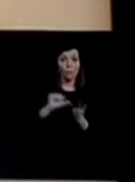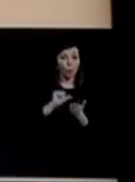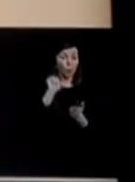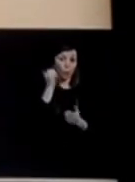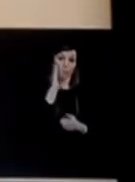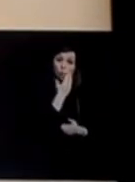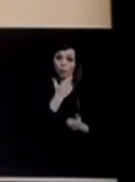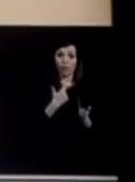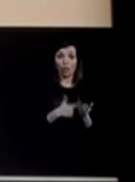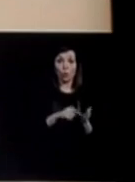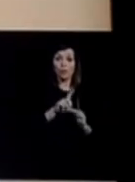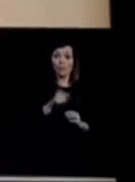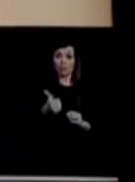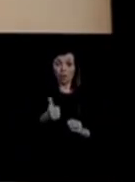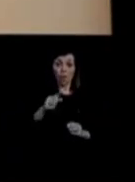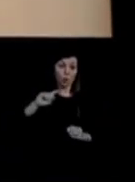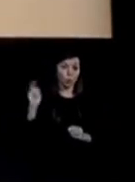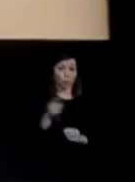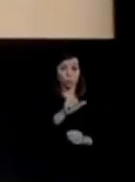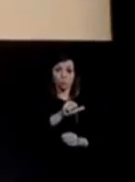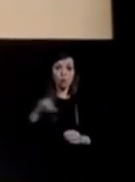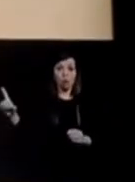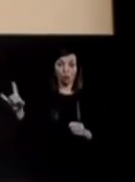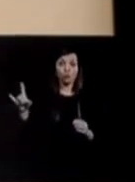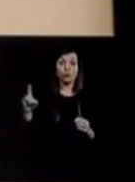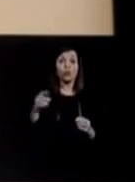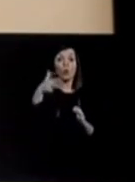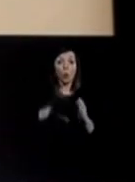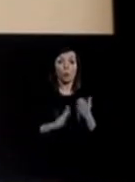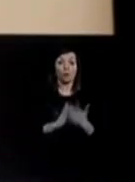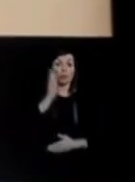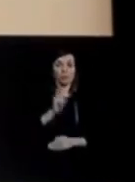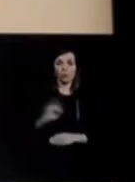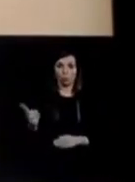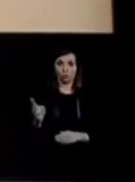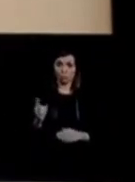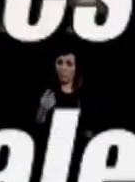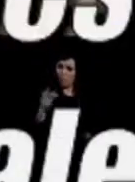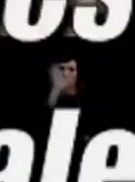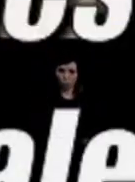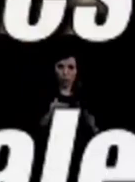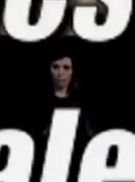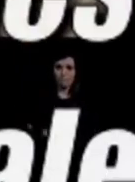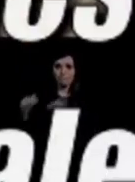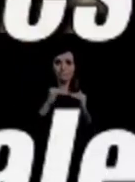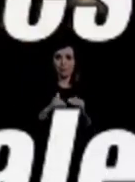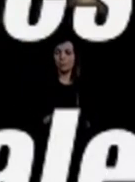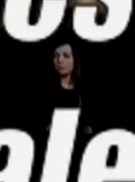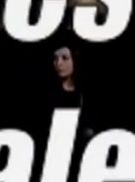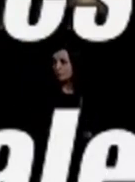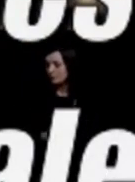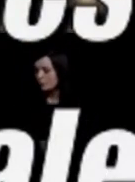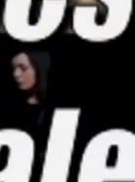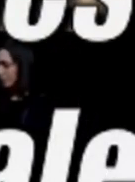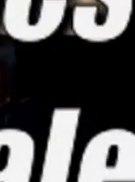aucune demande d'allocation adulte handicapée ne soit traitée en plus de trois mois dans aucun endroit du territoire. Et là-dessus,